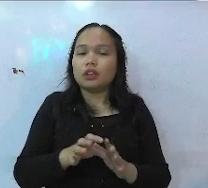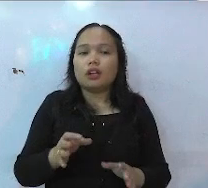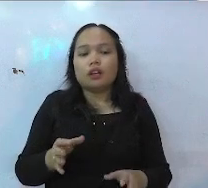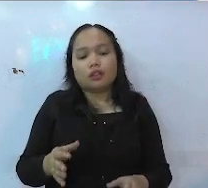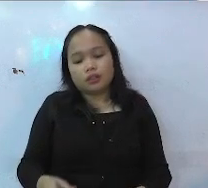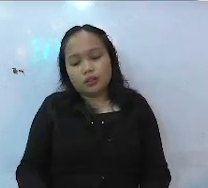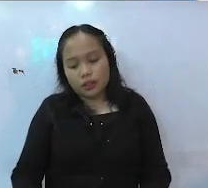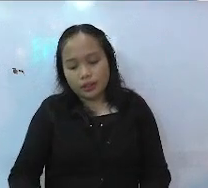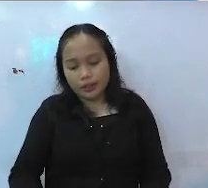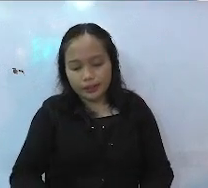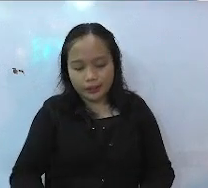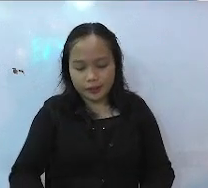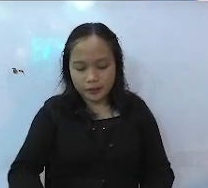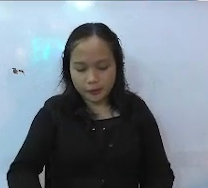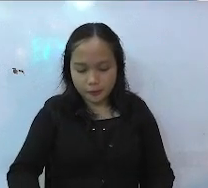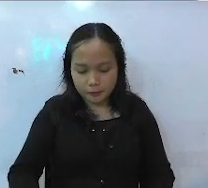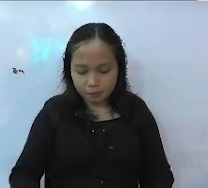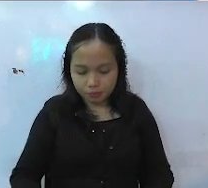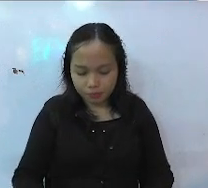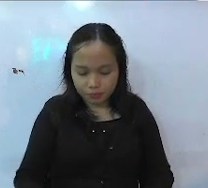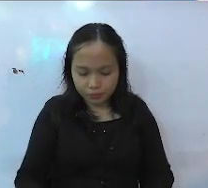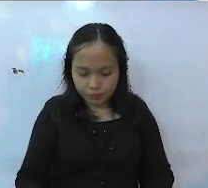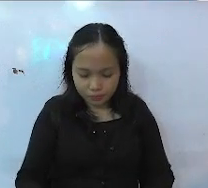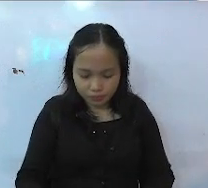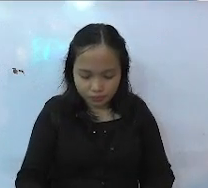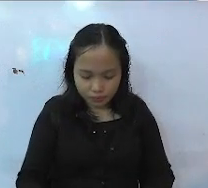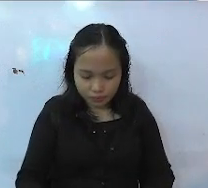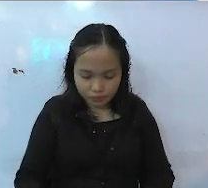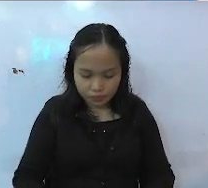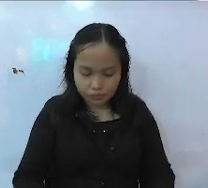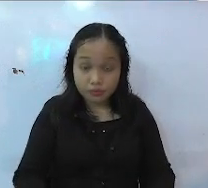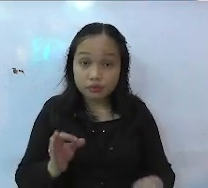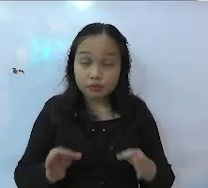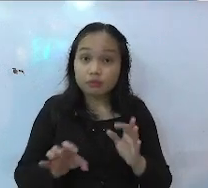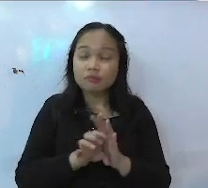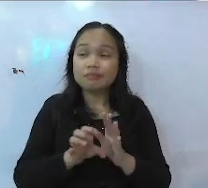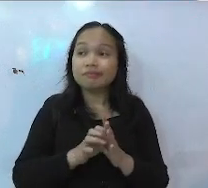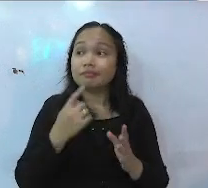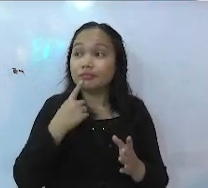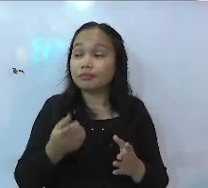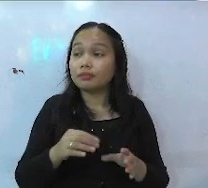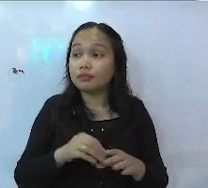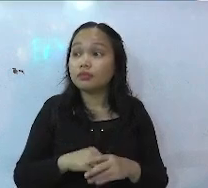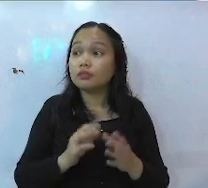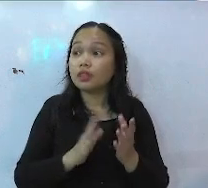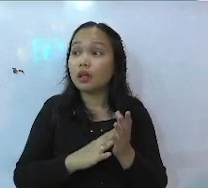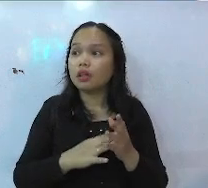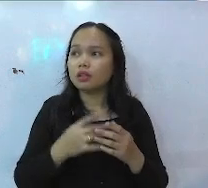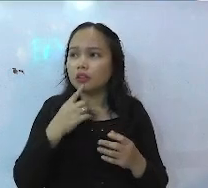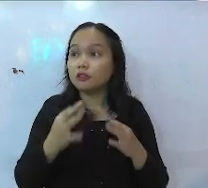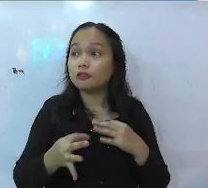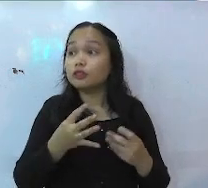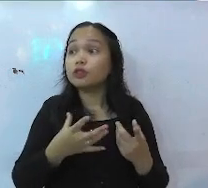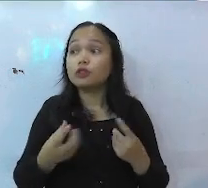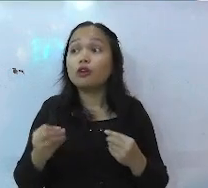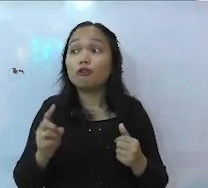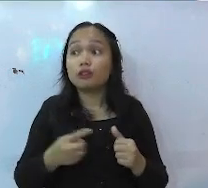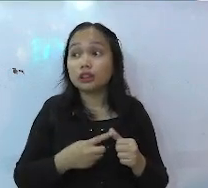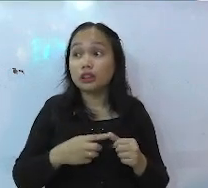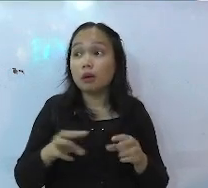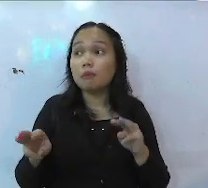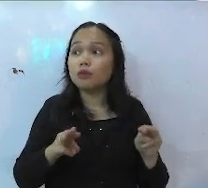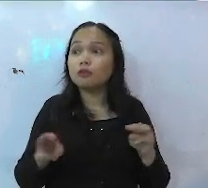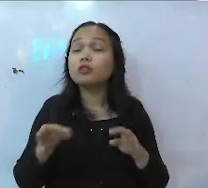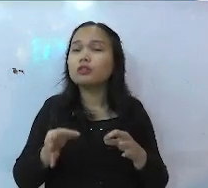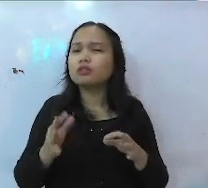example na lang diyan sa sa school okay pag sinabihan ka na pag yun si sinasabi ni sir dom kanina na sila yung nakagawa ng first move Alam niyo kung